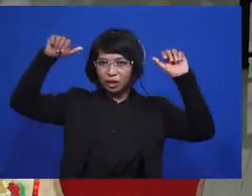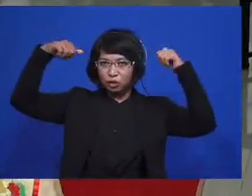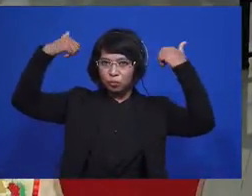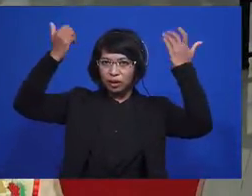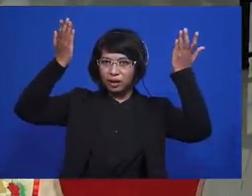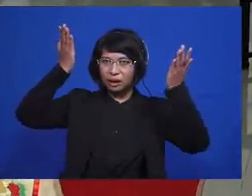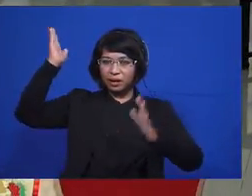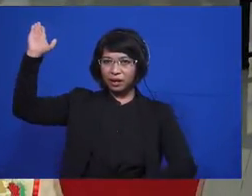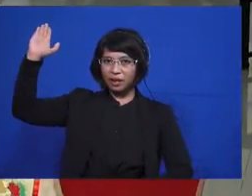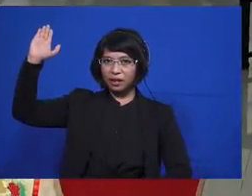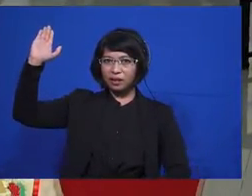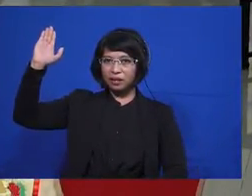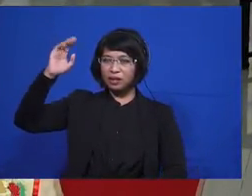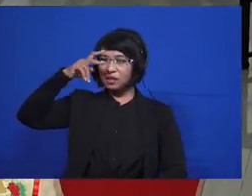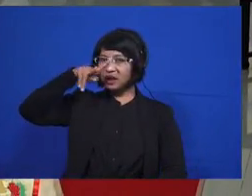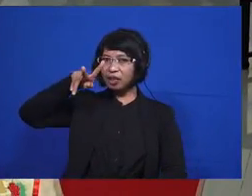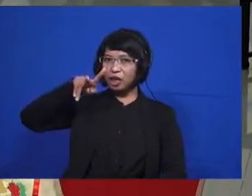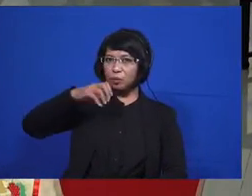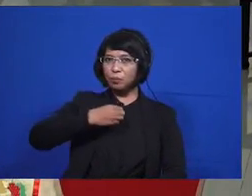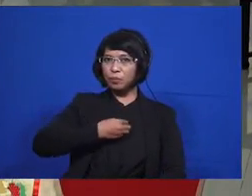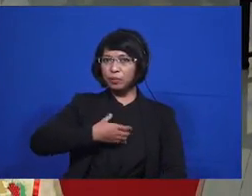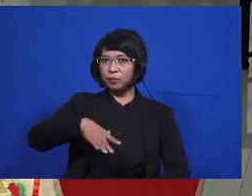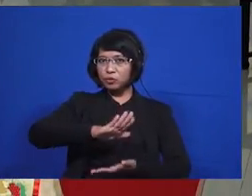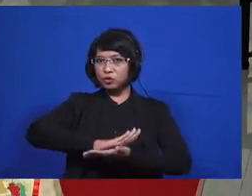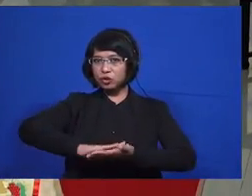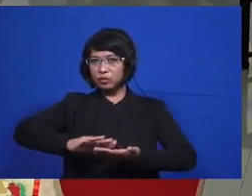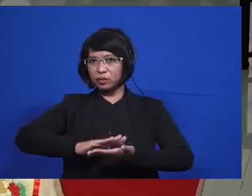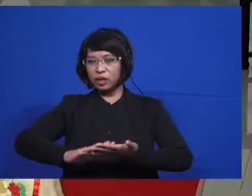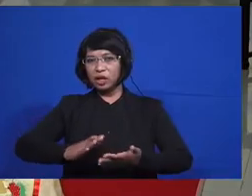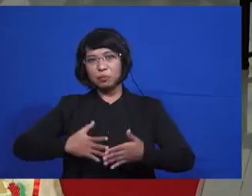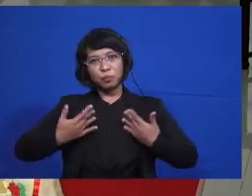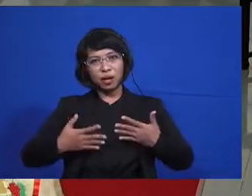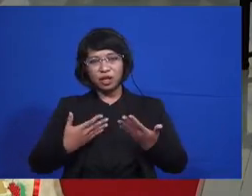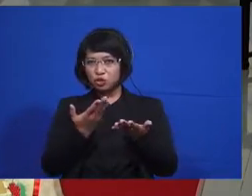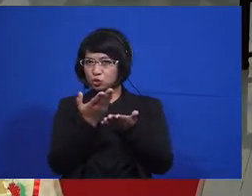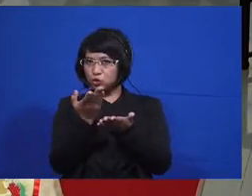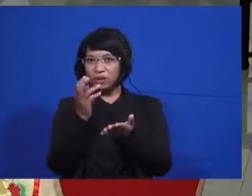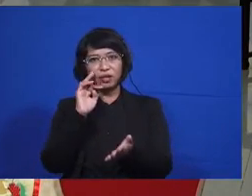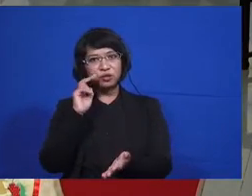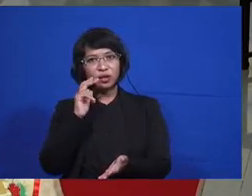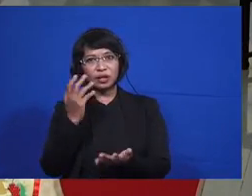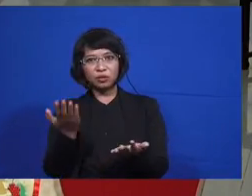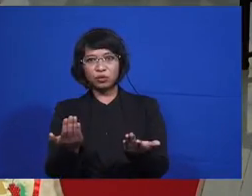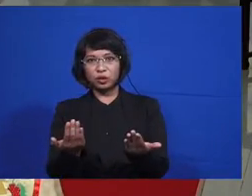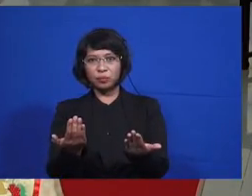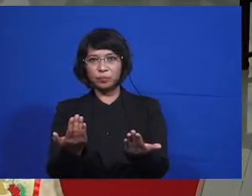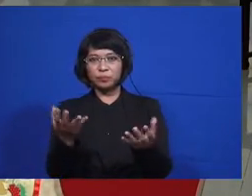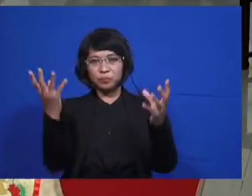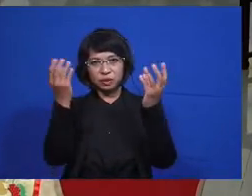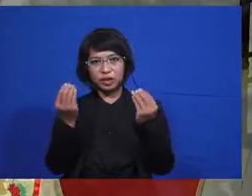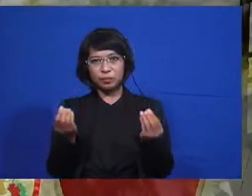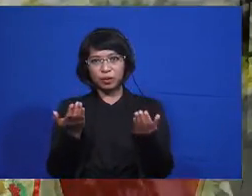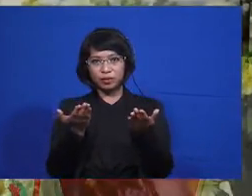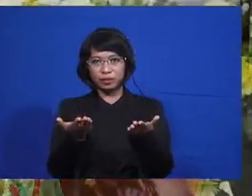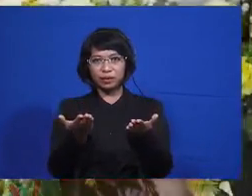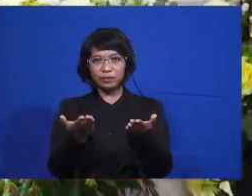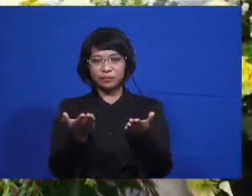Allah, lihatlah Dia yang menghapus dosa dunia. Berbahagialah saudara-saudari yang diundang ke perjamuan Anak Domba.